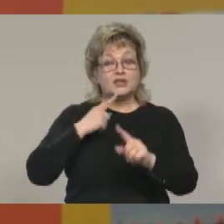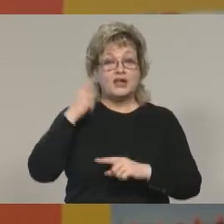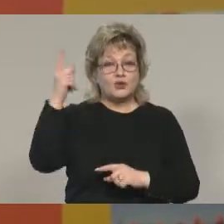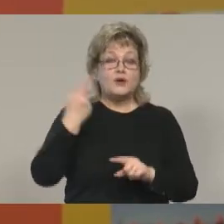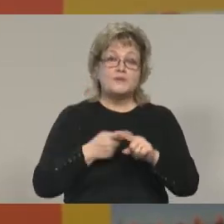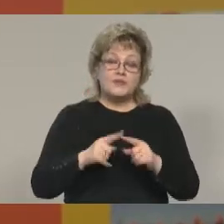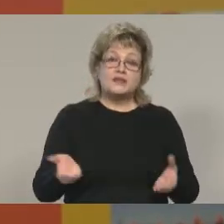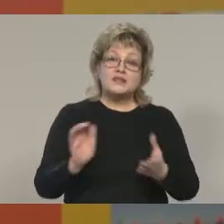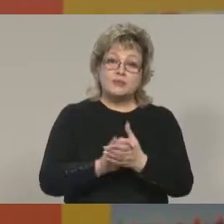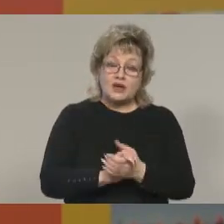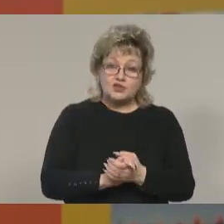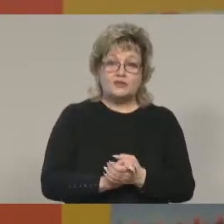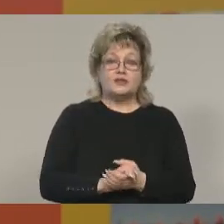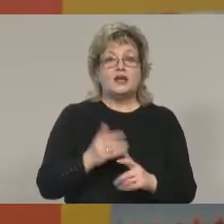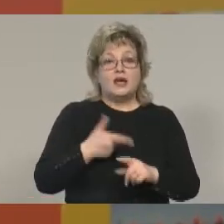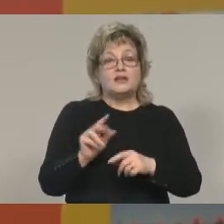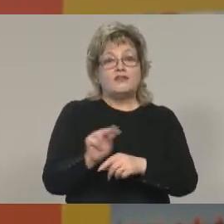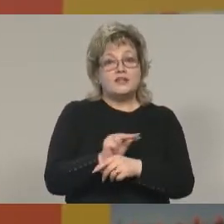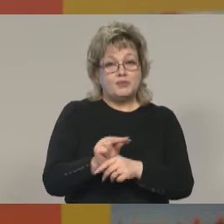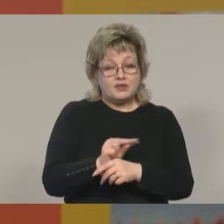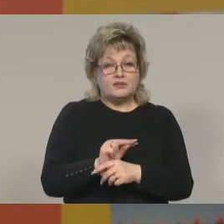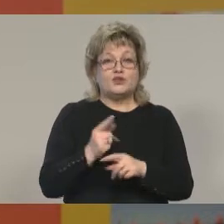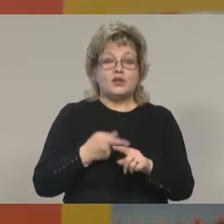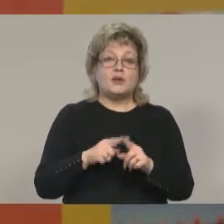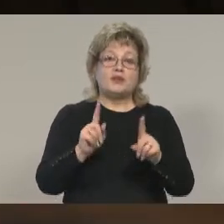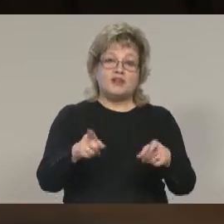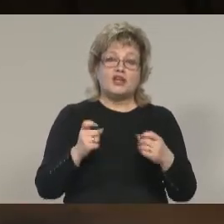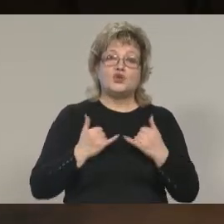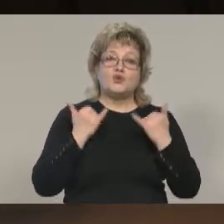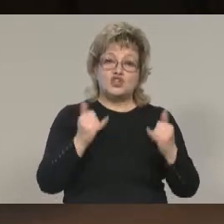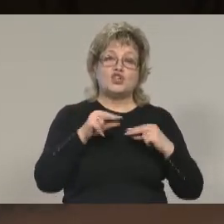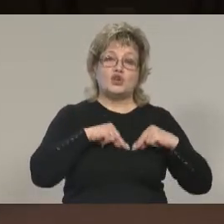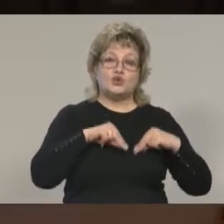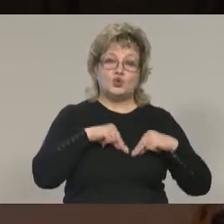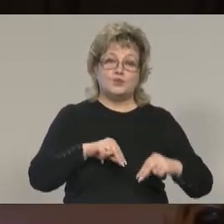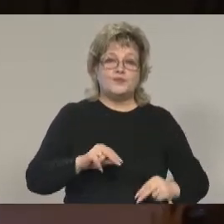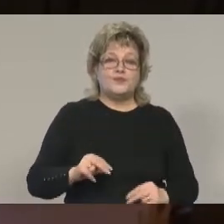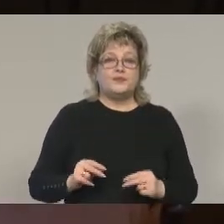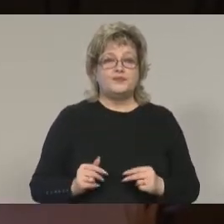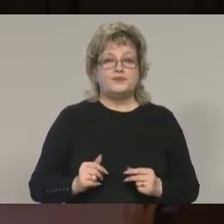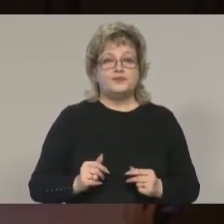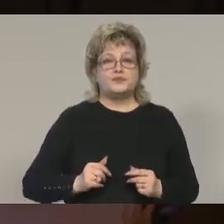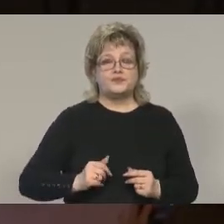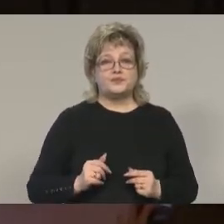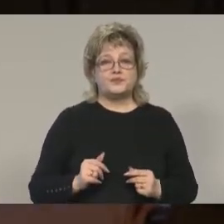это сплачивает, это воспитывает, это привлекает уважение к труду.